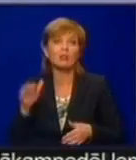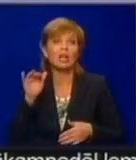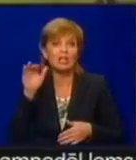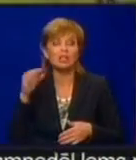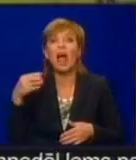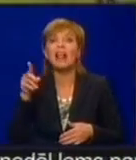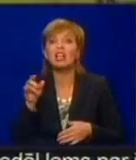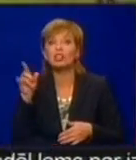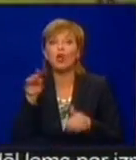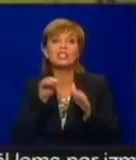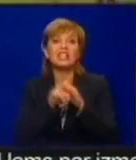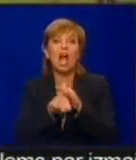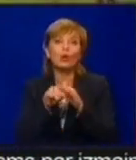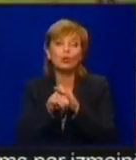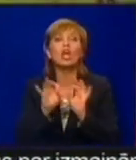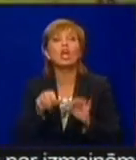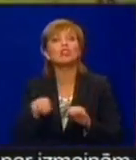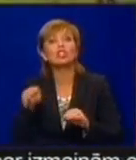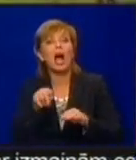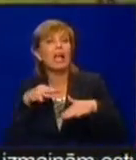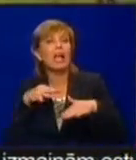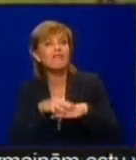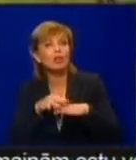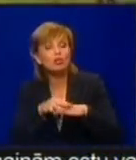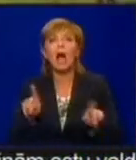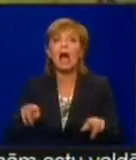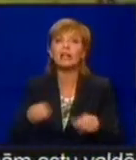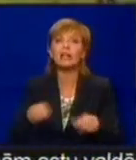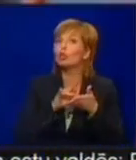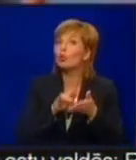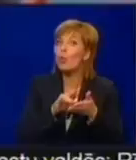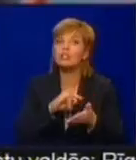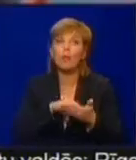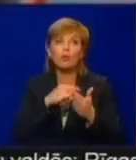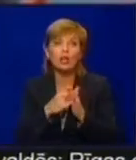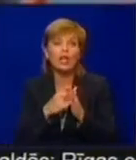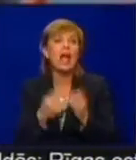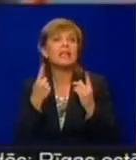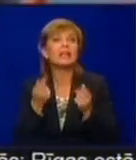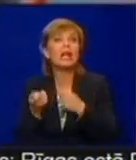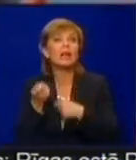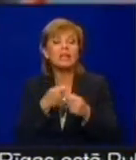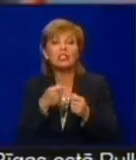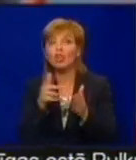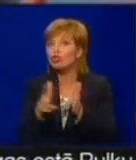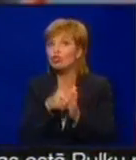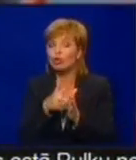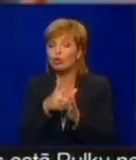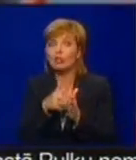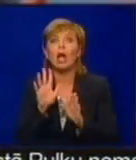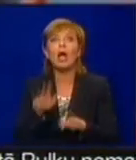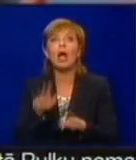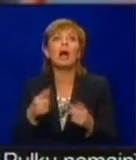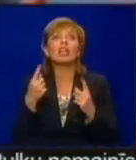Ellisons ieguldīs līdzekļus salas infrastruktūrā un attīstīs turisma projektus. Ietekmīgais biznesa žurnāls Forbes tehnoloģiju